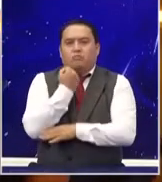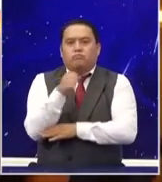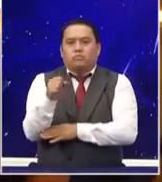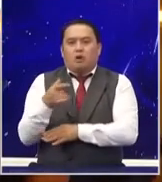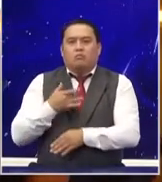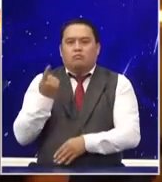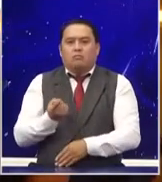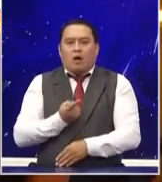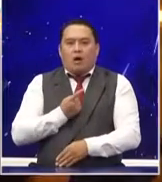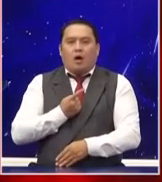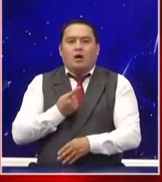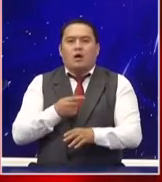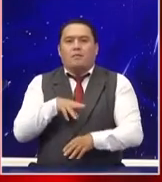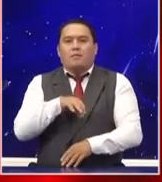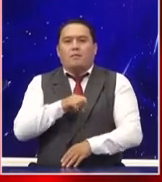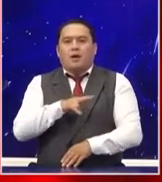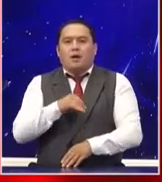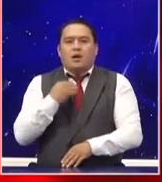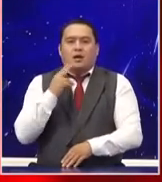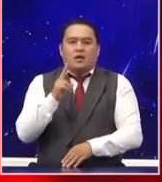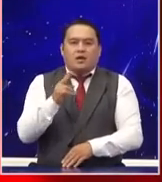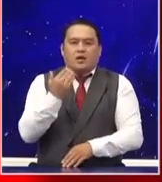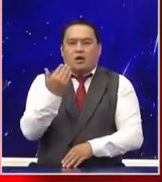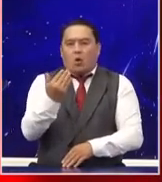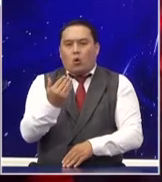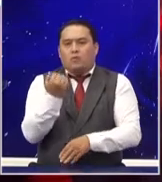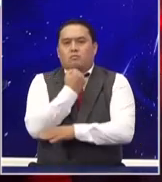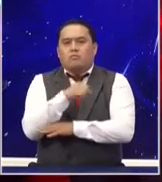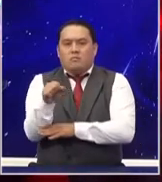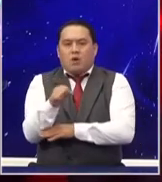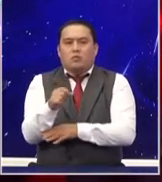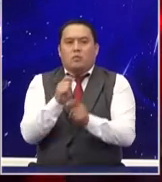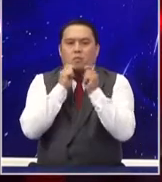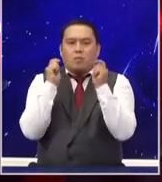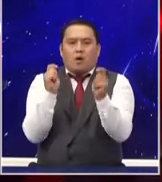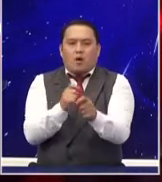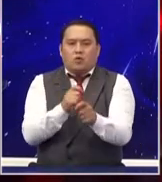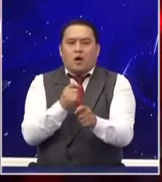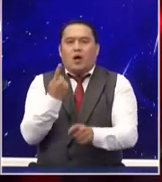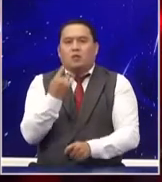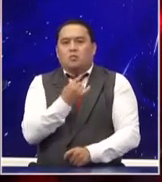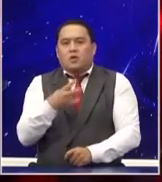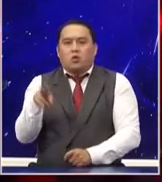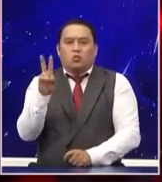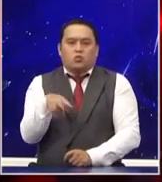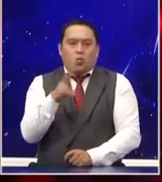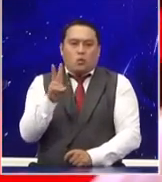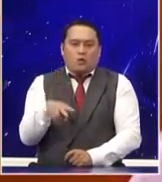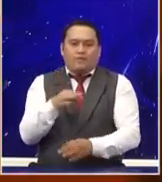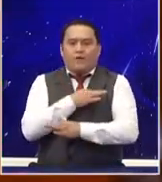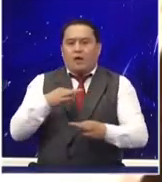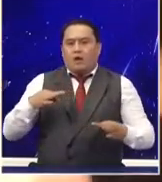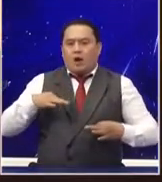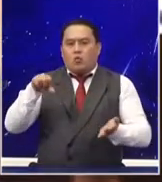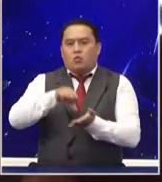присуждена мастеру ораторского искусства по имени Брэндон Лик. Победитель получил в качестве приза $1 000 000. Всего в финале